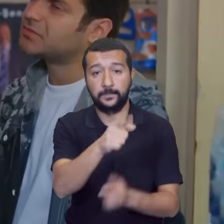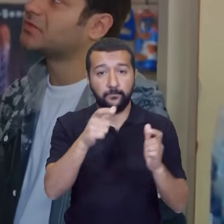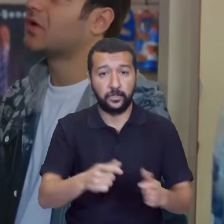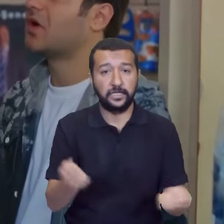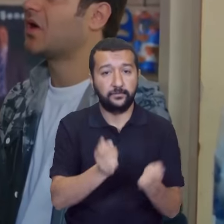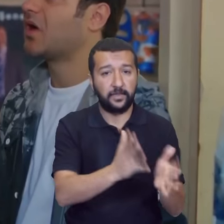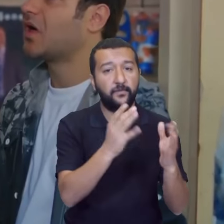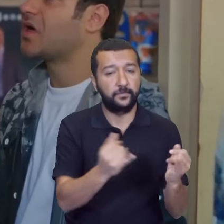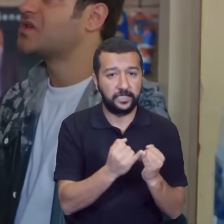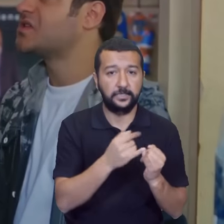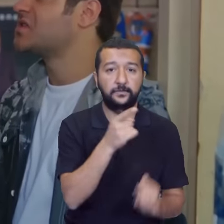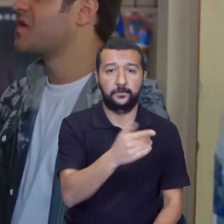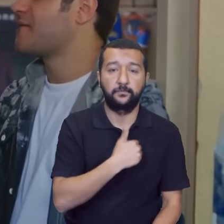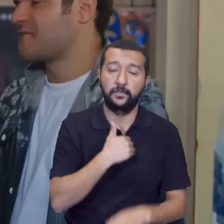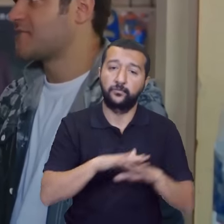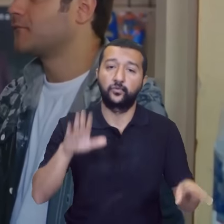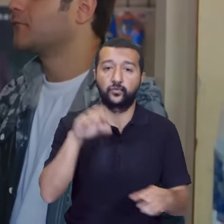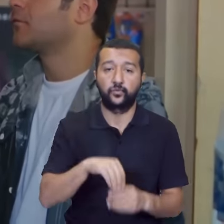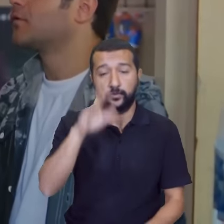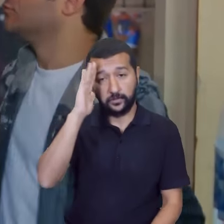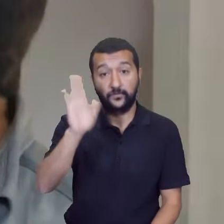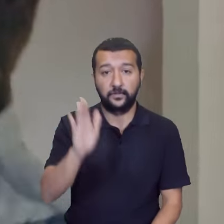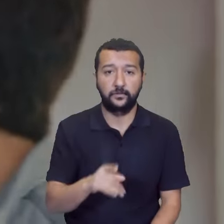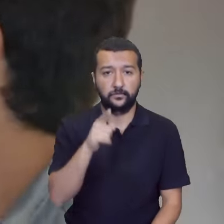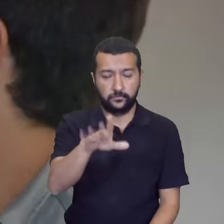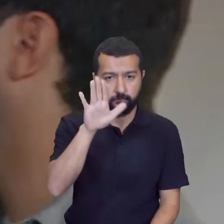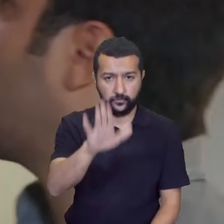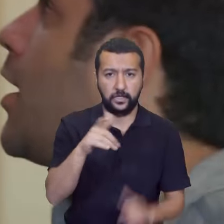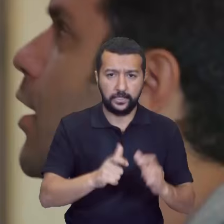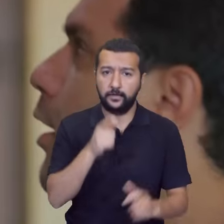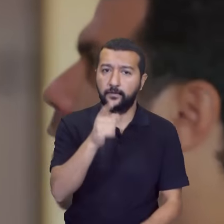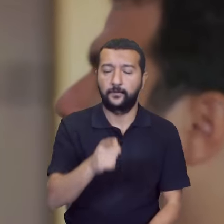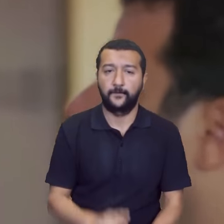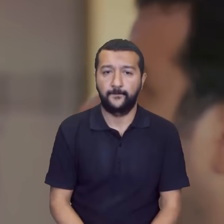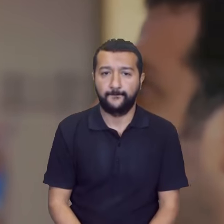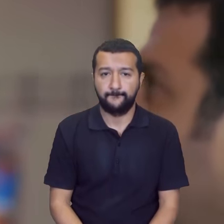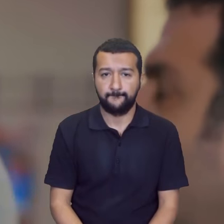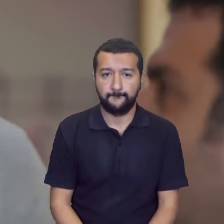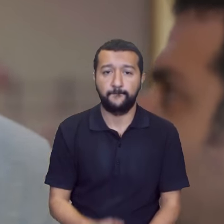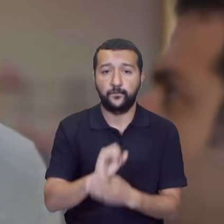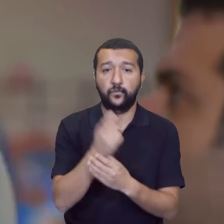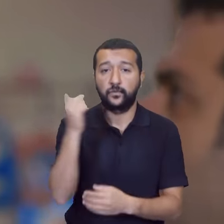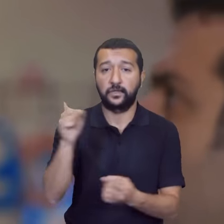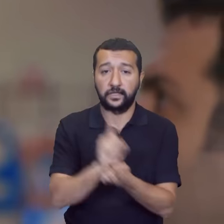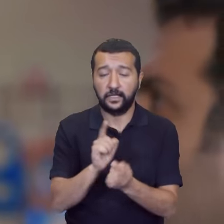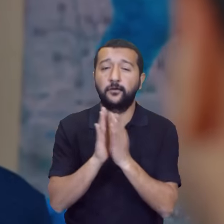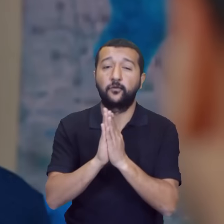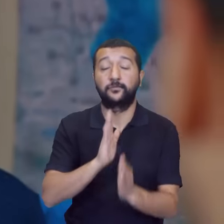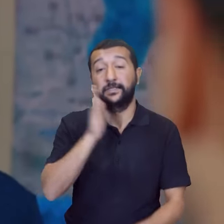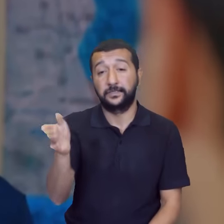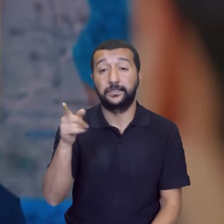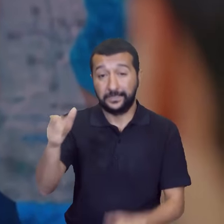burada çalışmaya devam et kardeşim. Benden bu kadar. Hadi eyvallah. Babam! Nereye ya? Ustamın ayaklarına